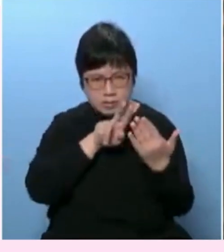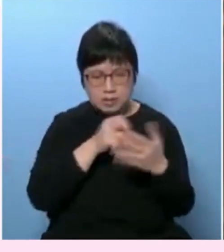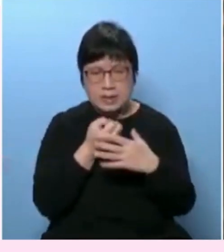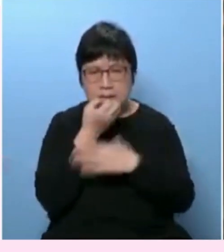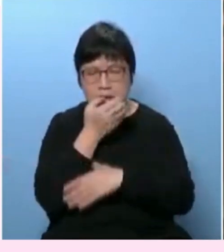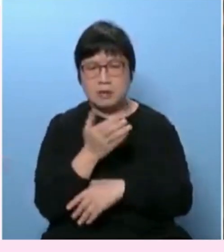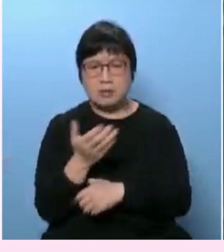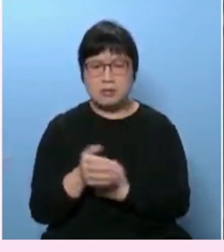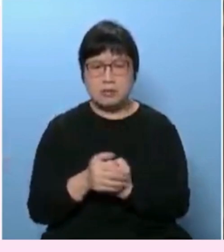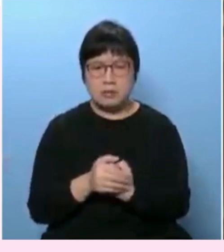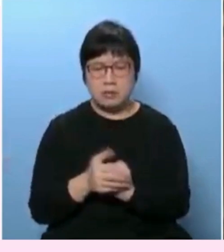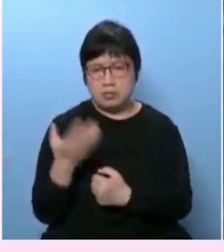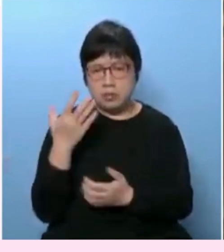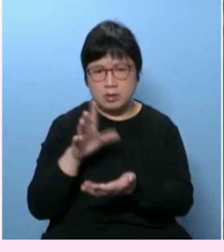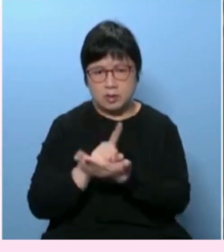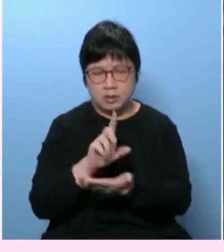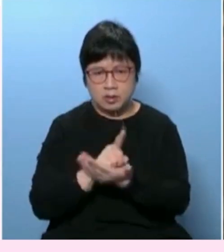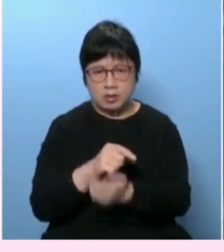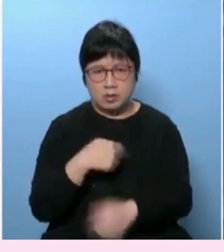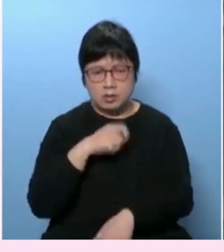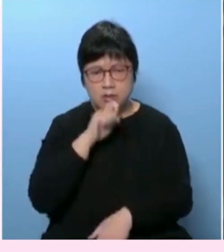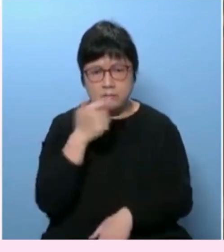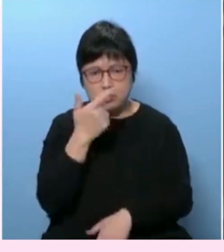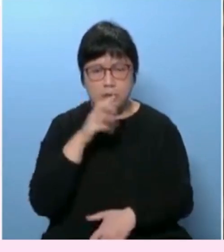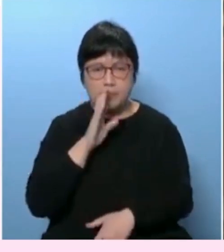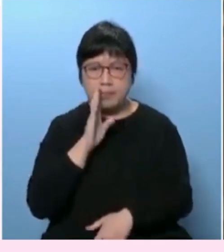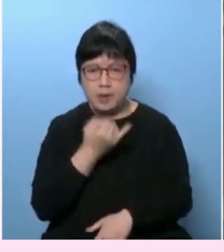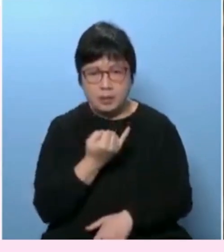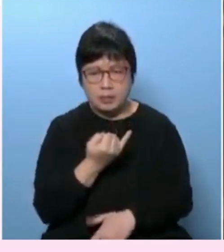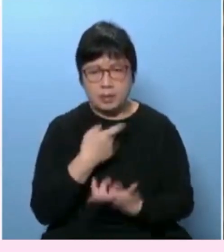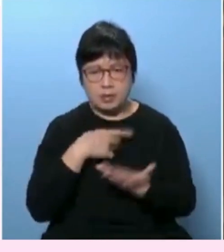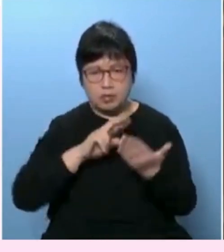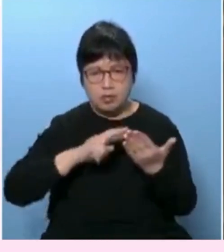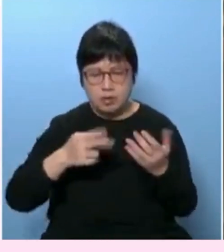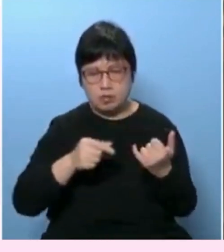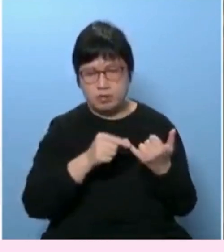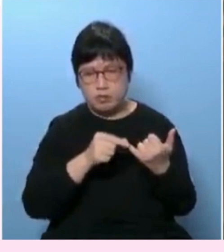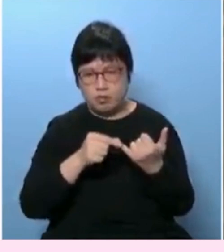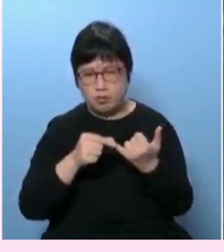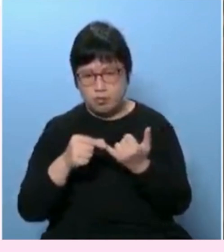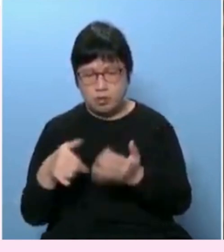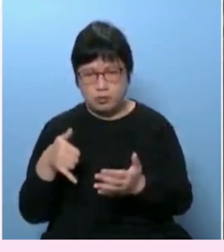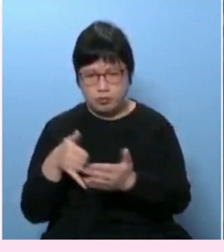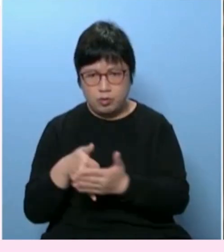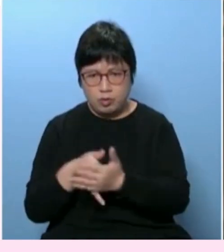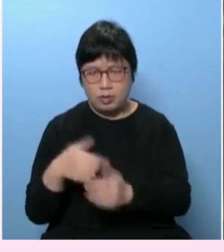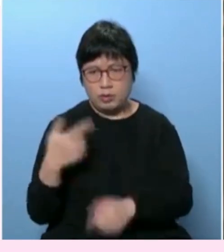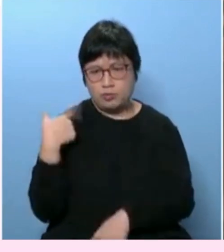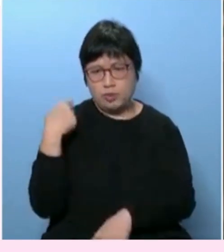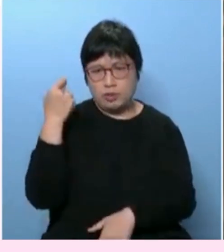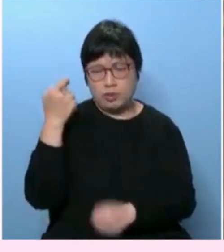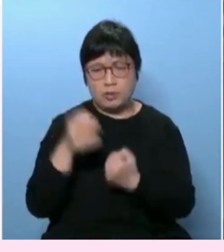見，但是去年卻被多項不不合理的修正案拖延阻撓。最近一段時